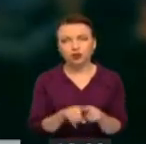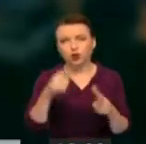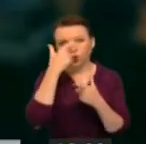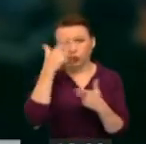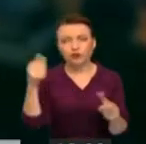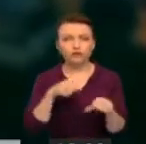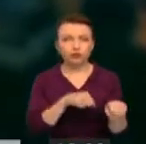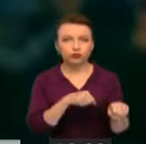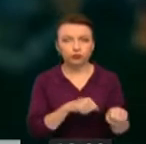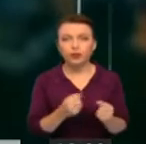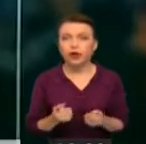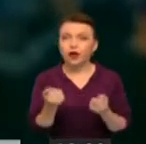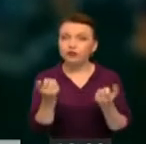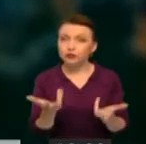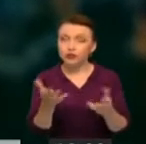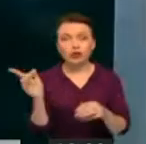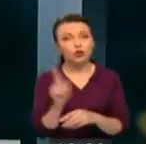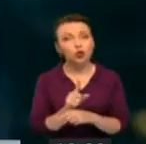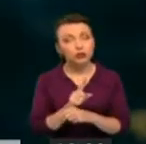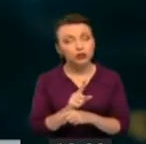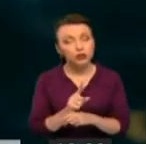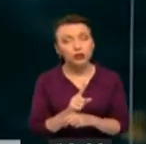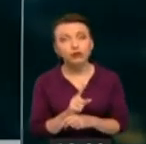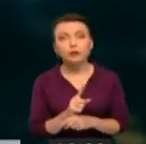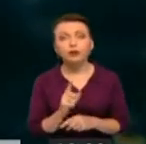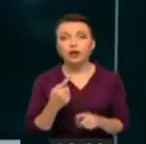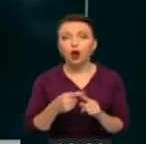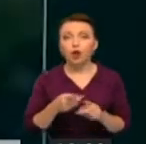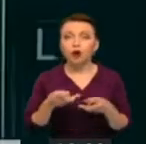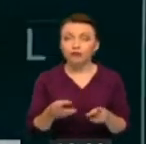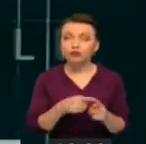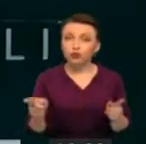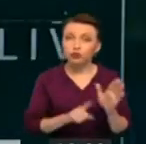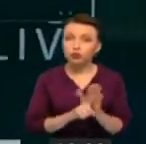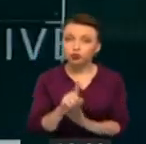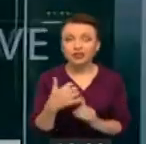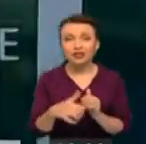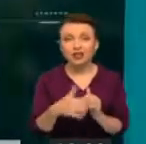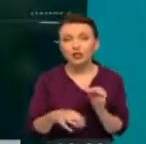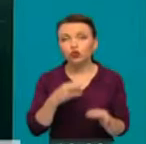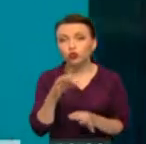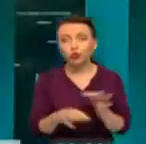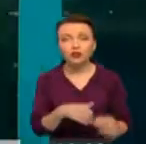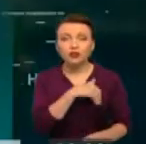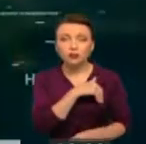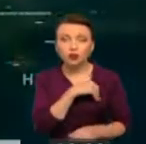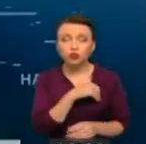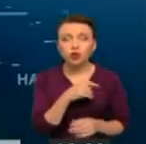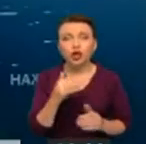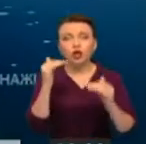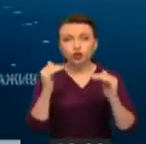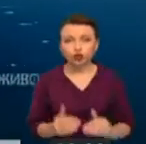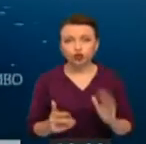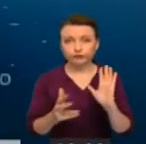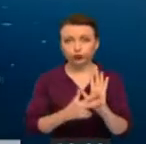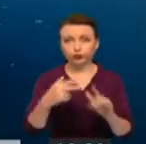Кличко. Оскільки за нормативами опалювальний сезон розпочинається, коли середньодобова температура повітря становитиме нижче 8